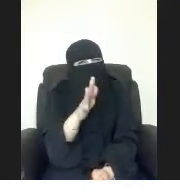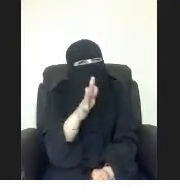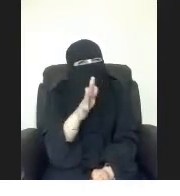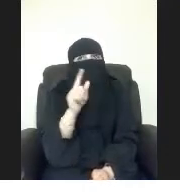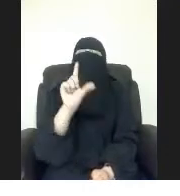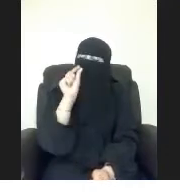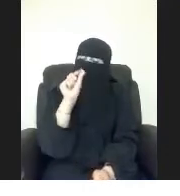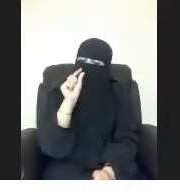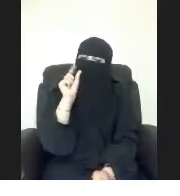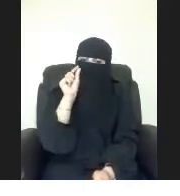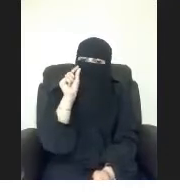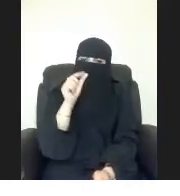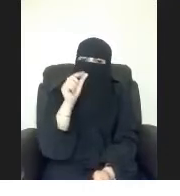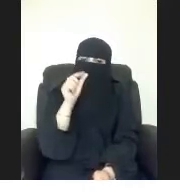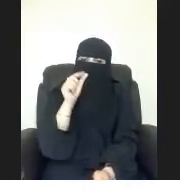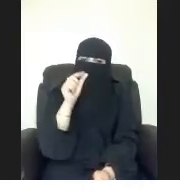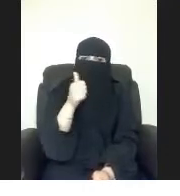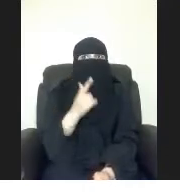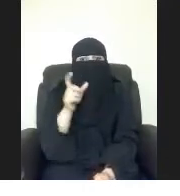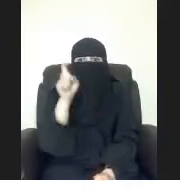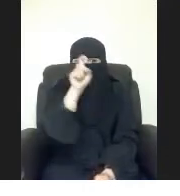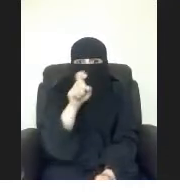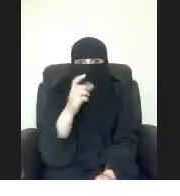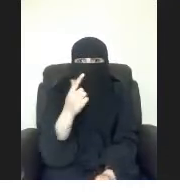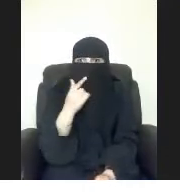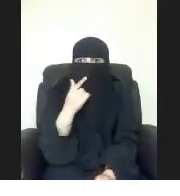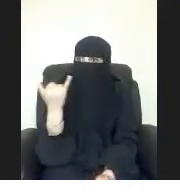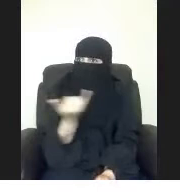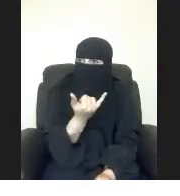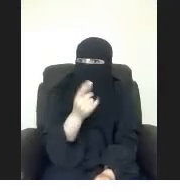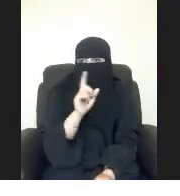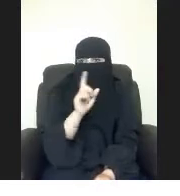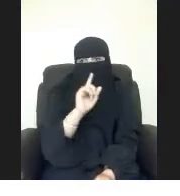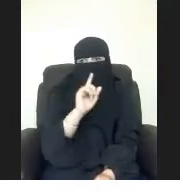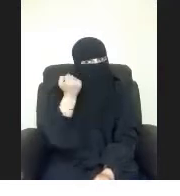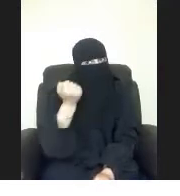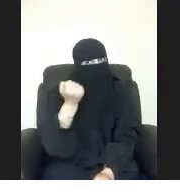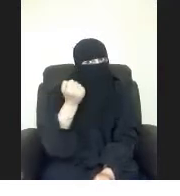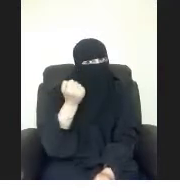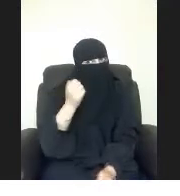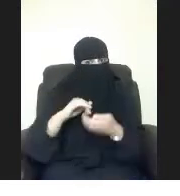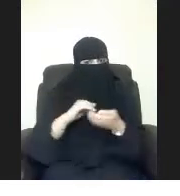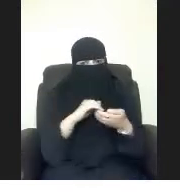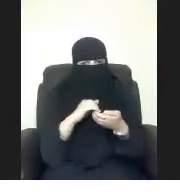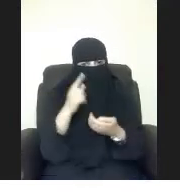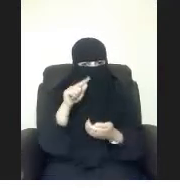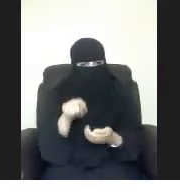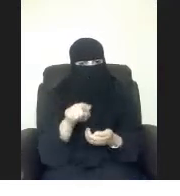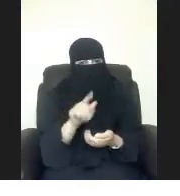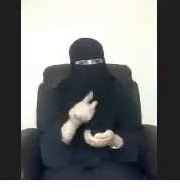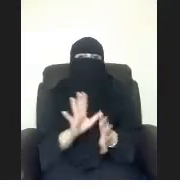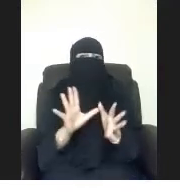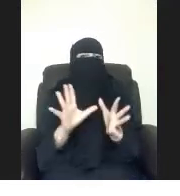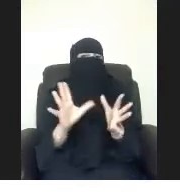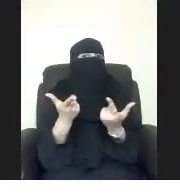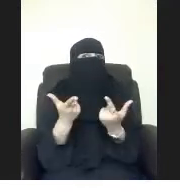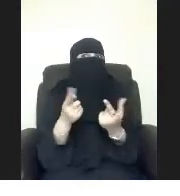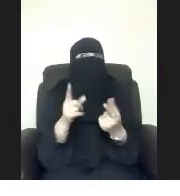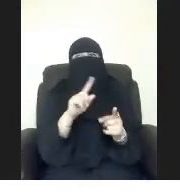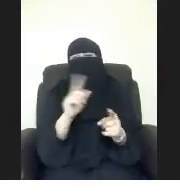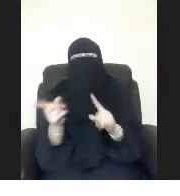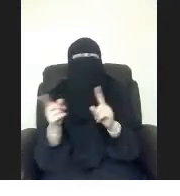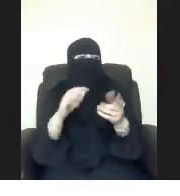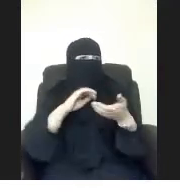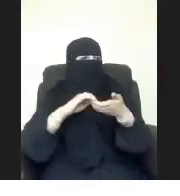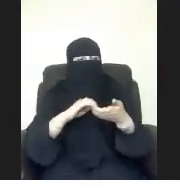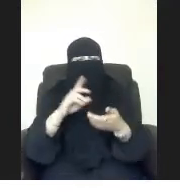السؤال سهل أن تتم الإجابة عليه من زملائه، فتمت الإجابة عليه من قبل عضو